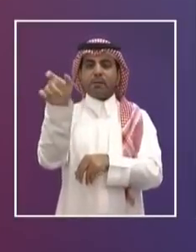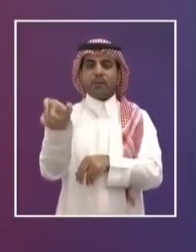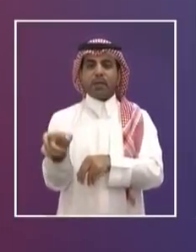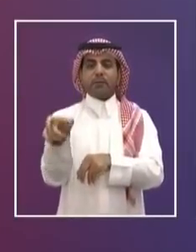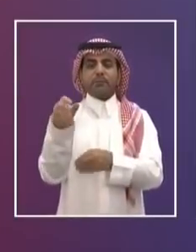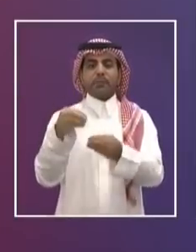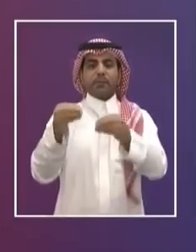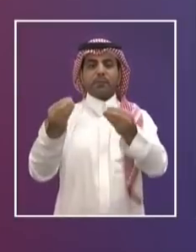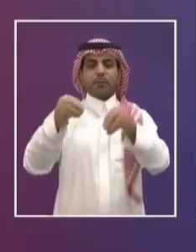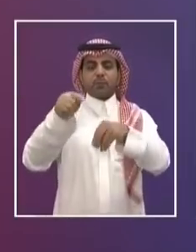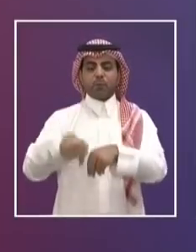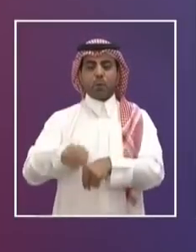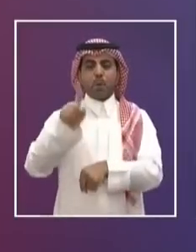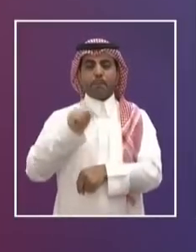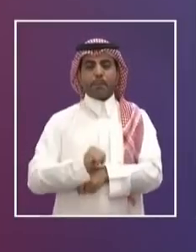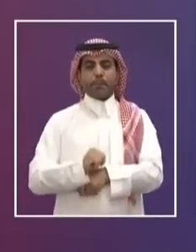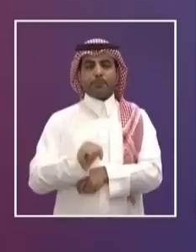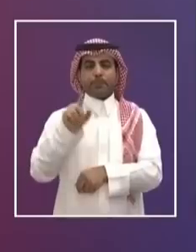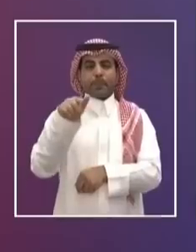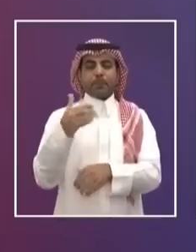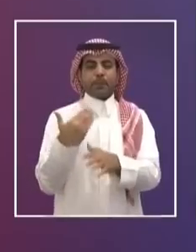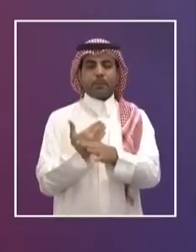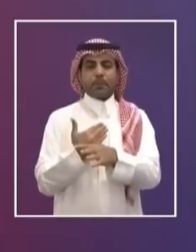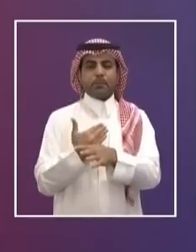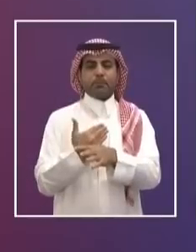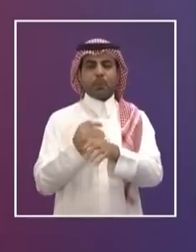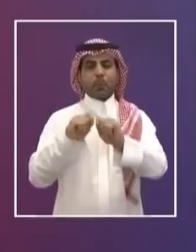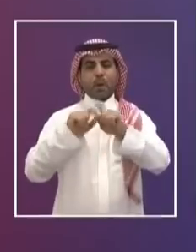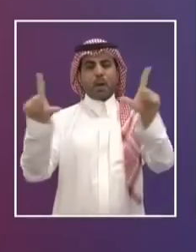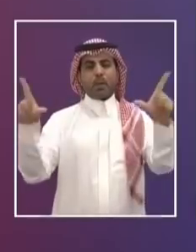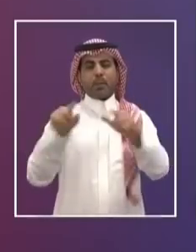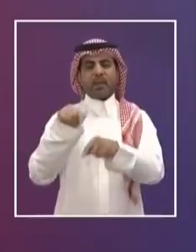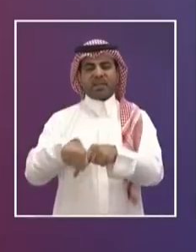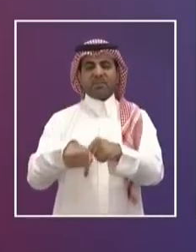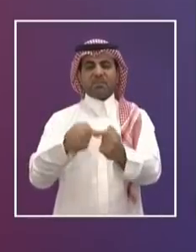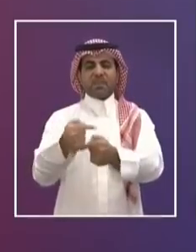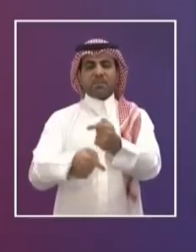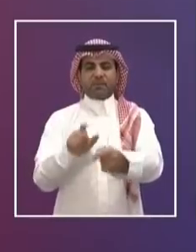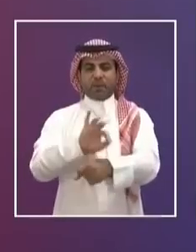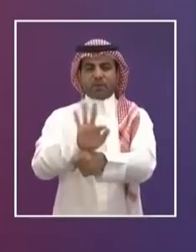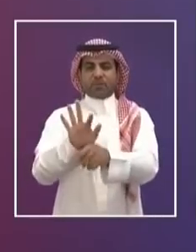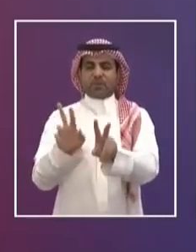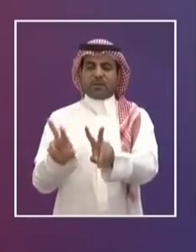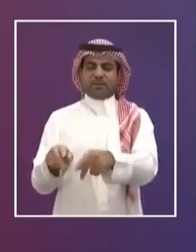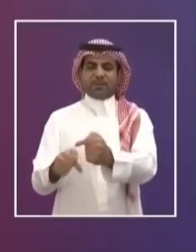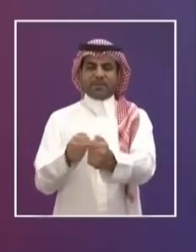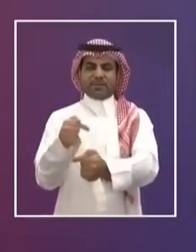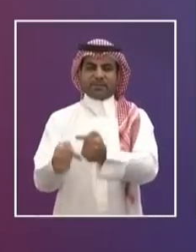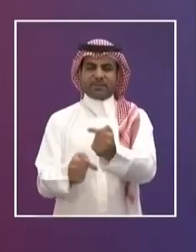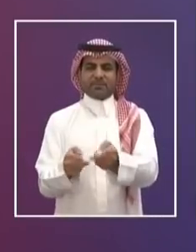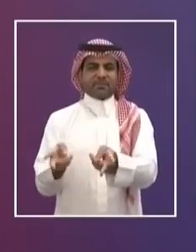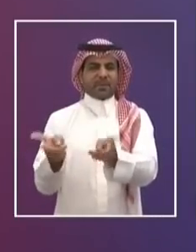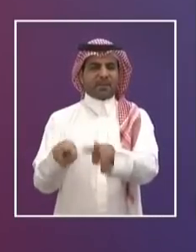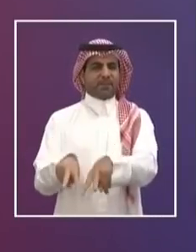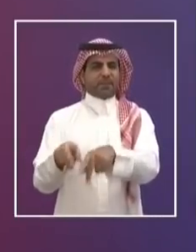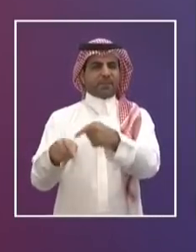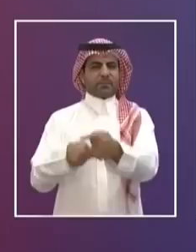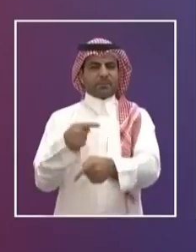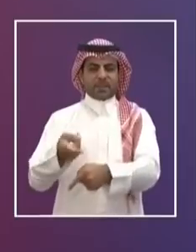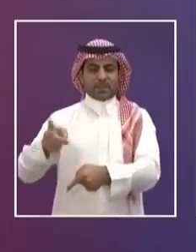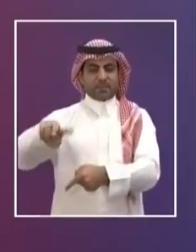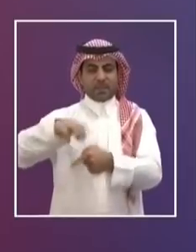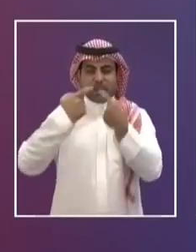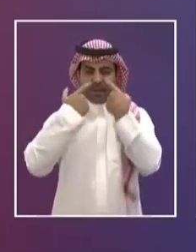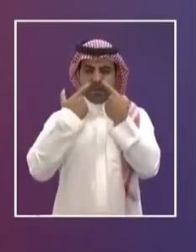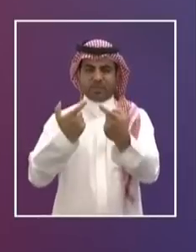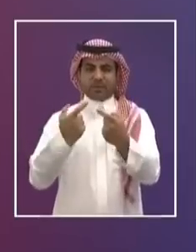يوميا. هذا النشاط يدل على أن الجائحة لا تزال مستمرة وأن المحاذير العالمية والعودة للحياة